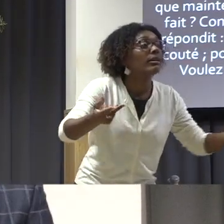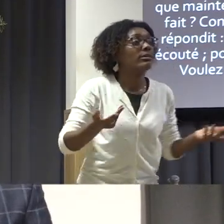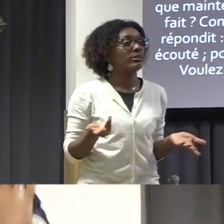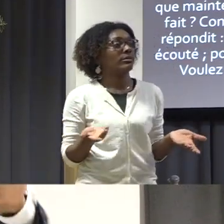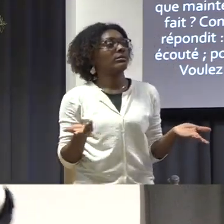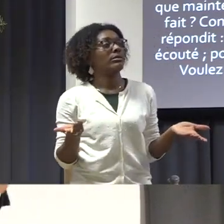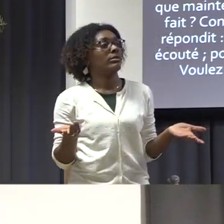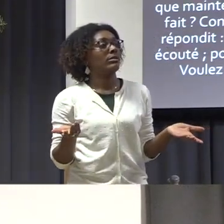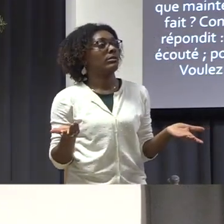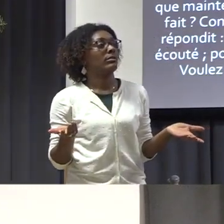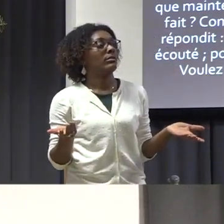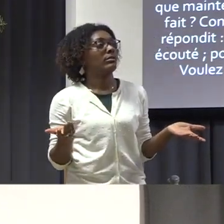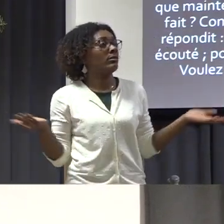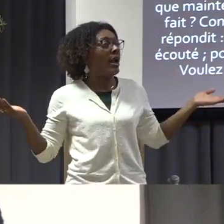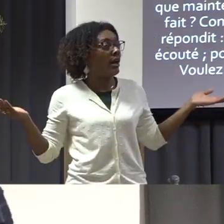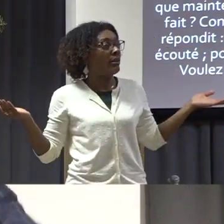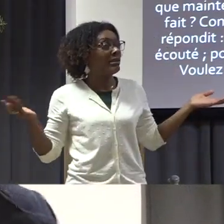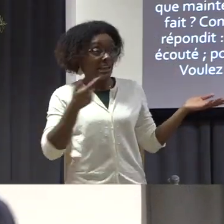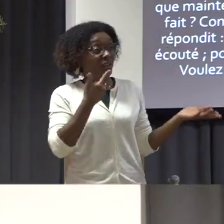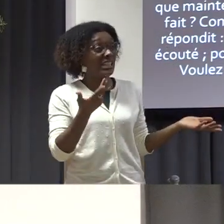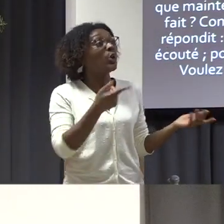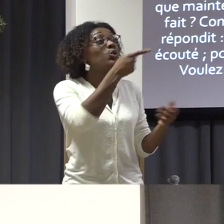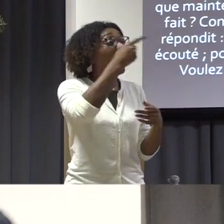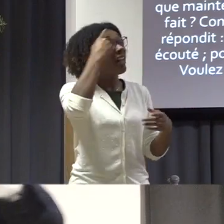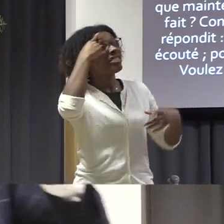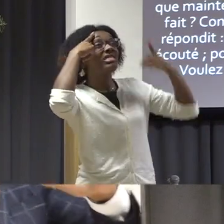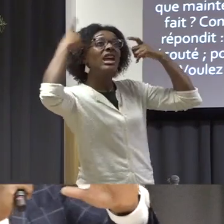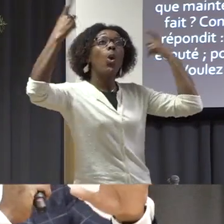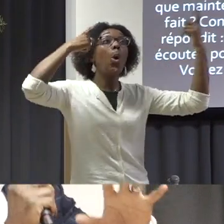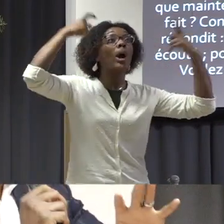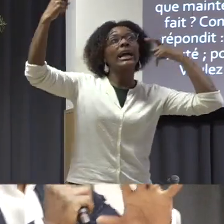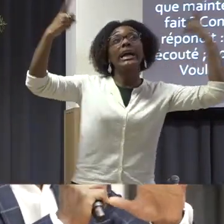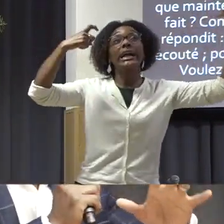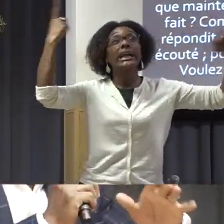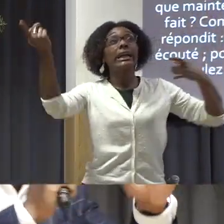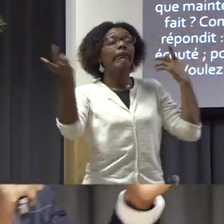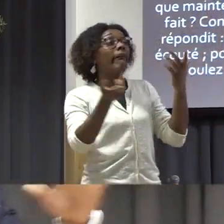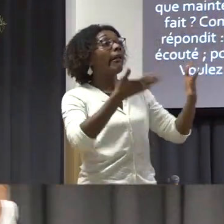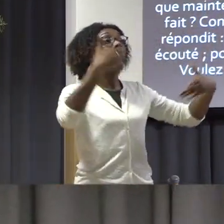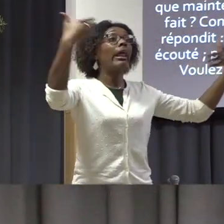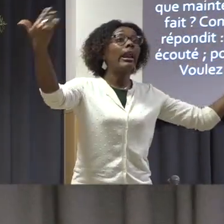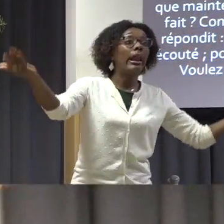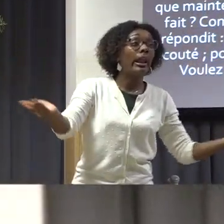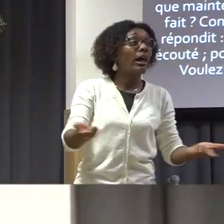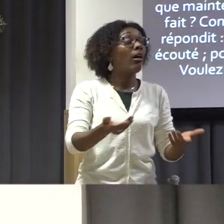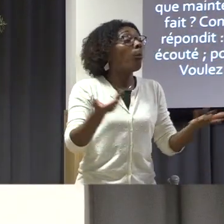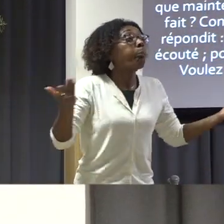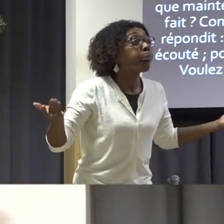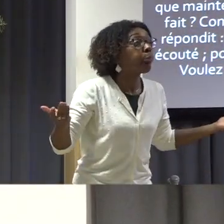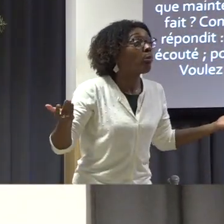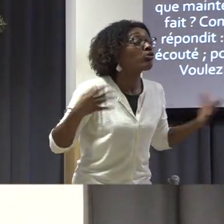gardez-vous la doctrine je vais paraphraser gardez-vous la doctrine la panse le politiquement correct